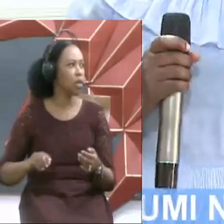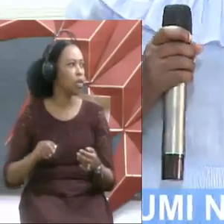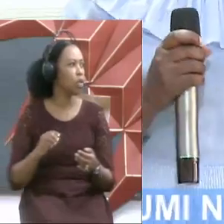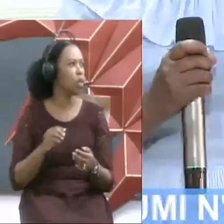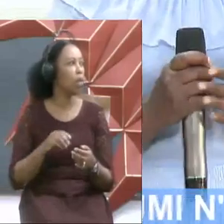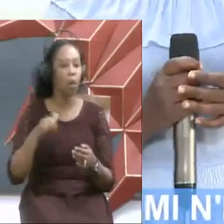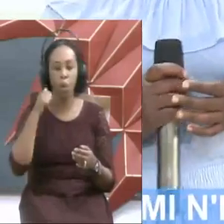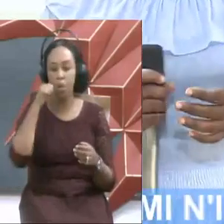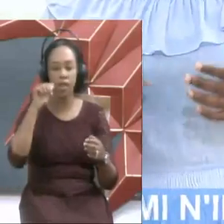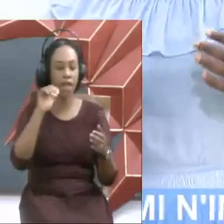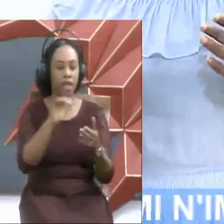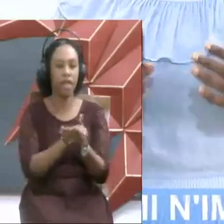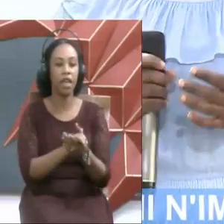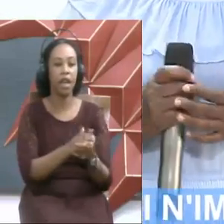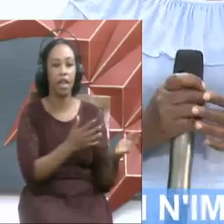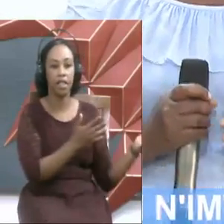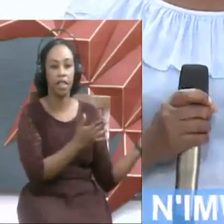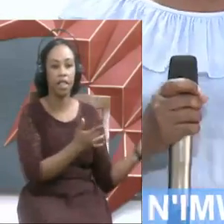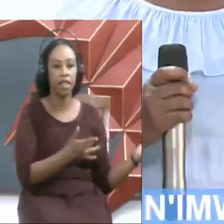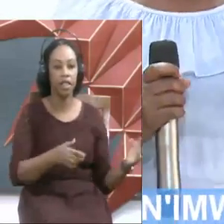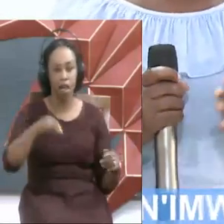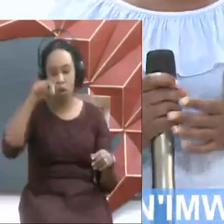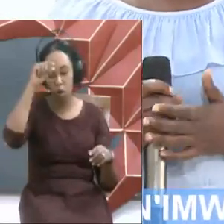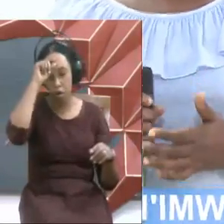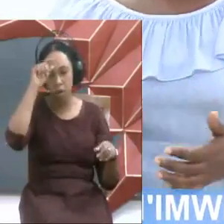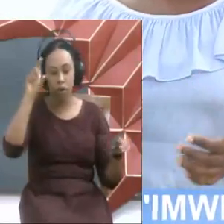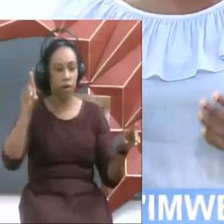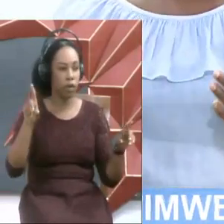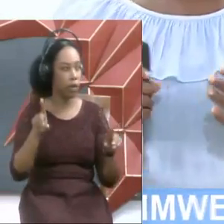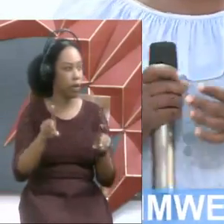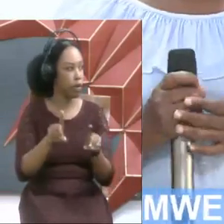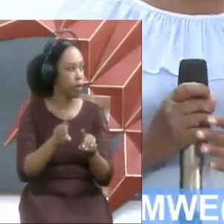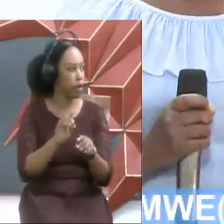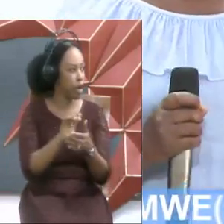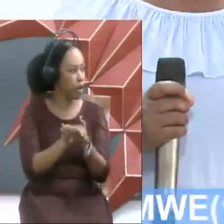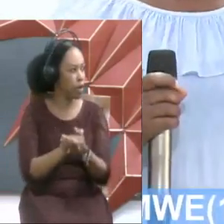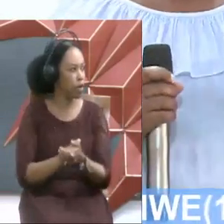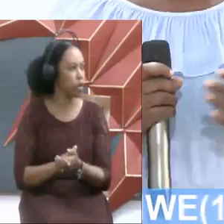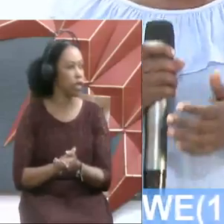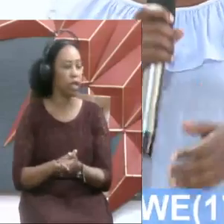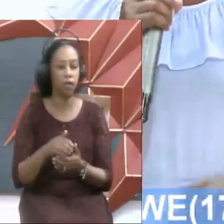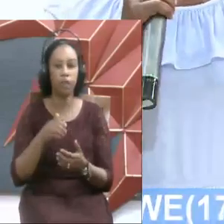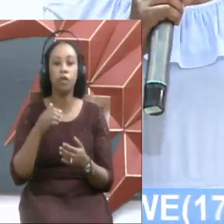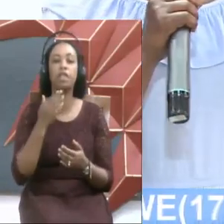umukwe yifuza kureba uwo musuru tindi